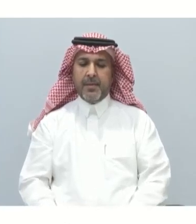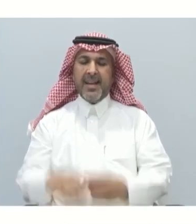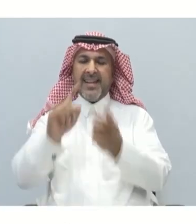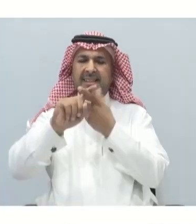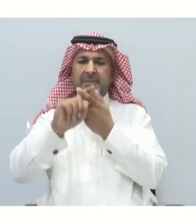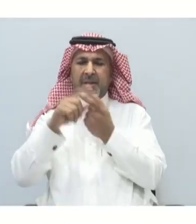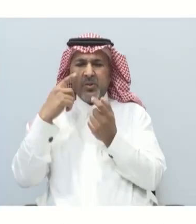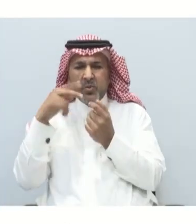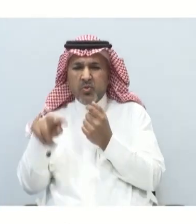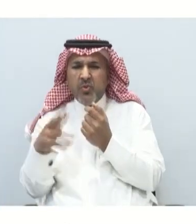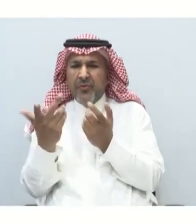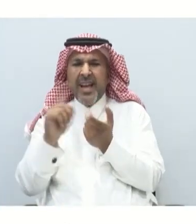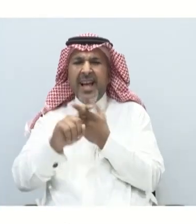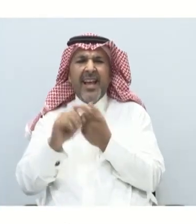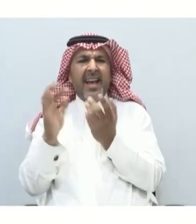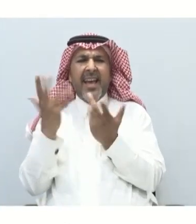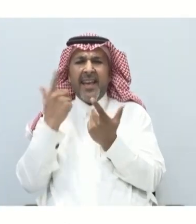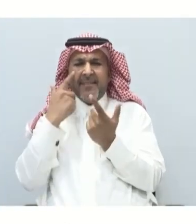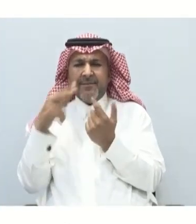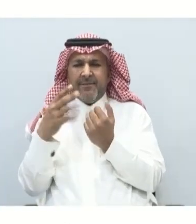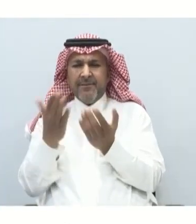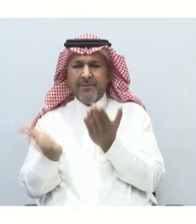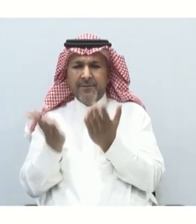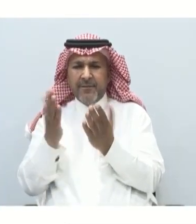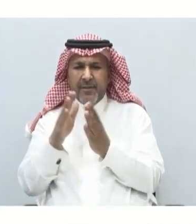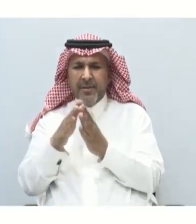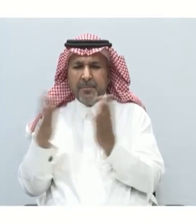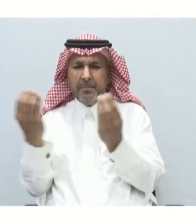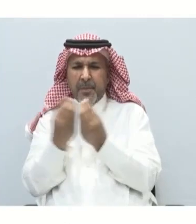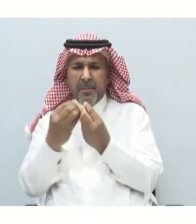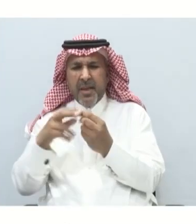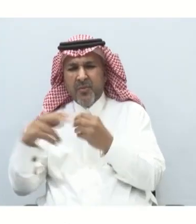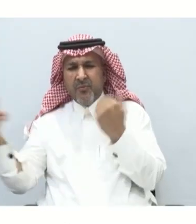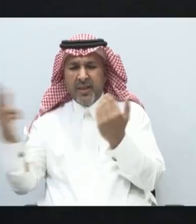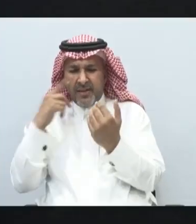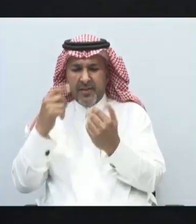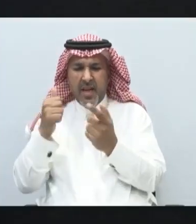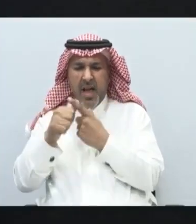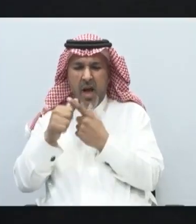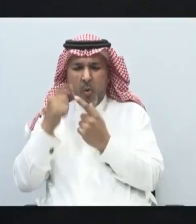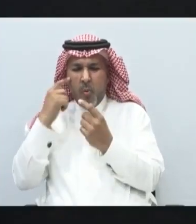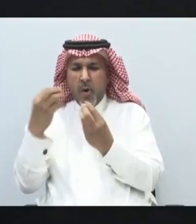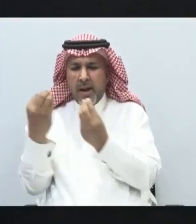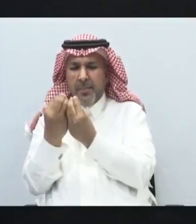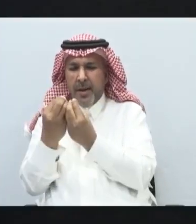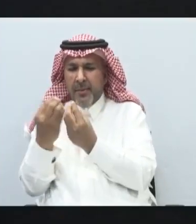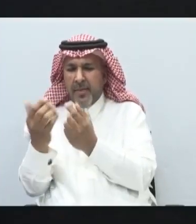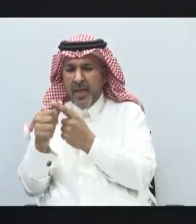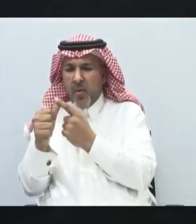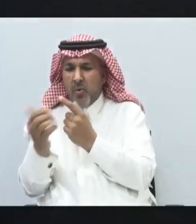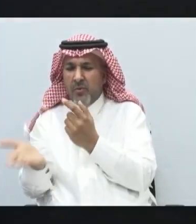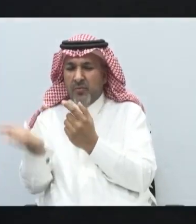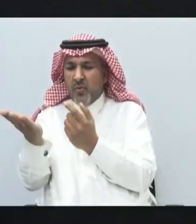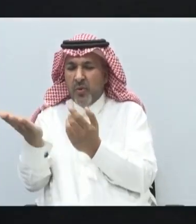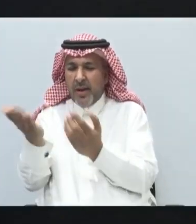ابغى اشوف طبيعه العلاقه بين المتغيرين قلنا في الارتباط عندنا الارتباط الطردي اذا زاد العنصر الاول يزداد الثاني واذا نقص الاول